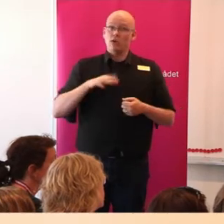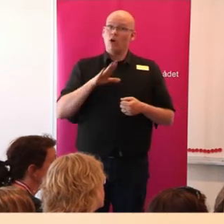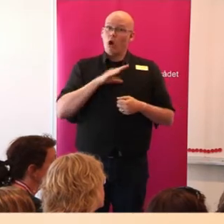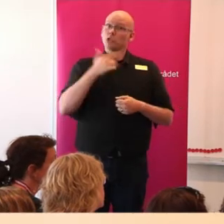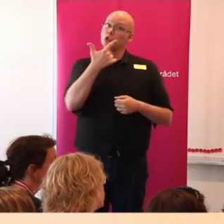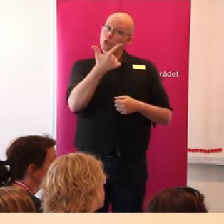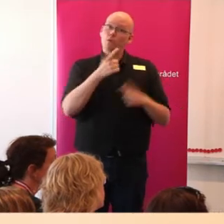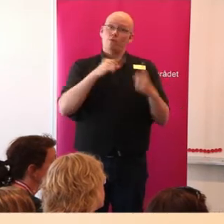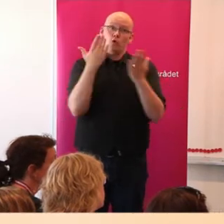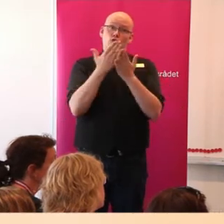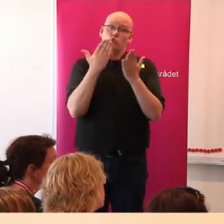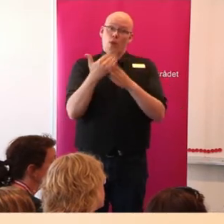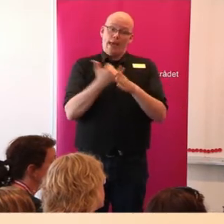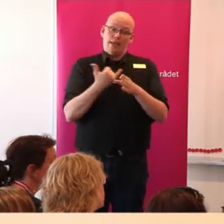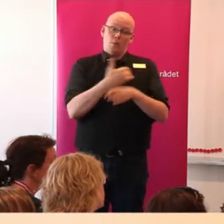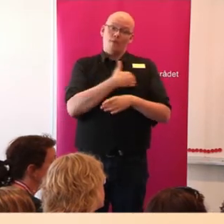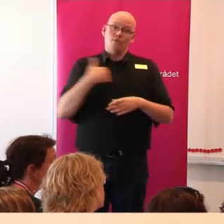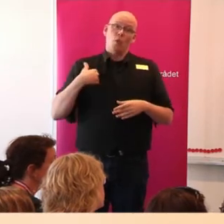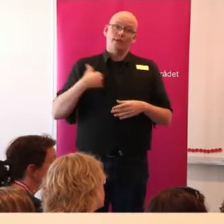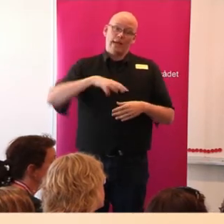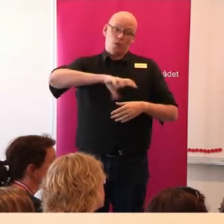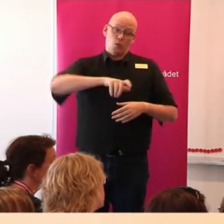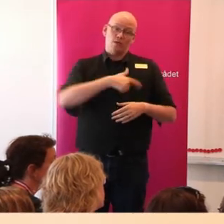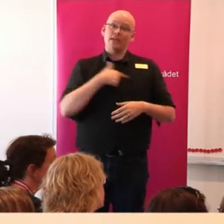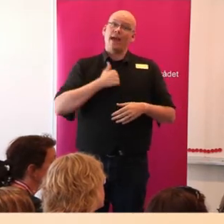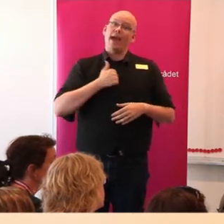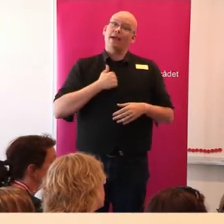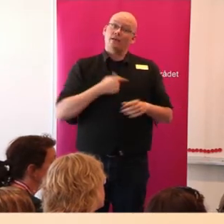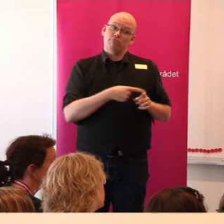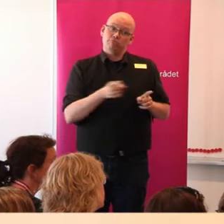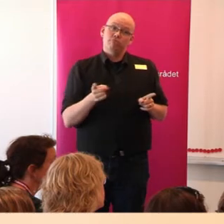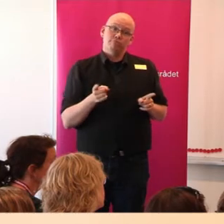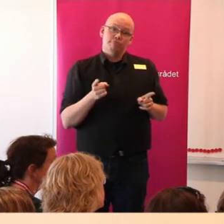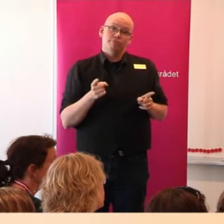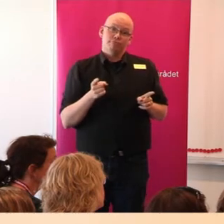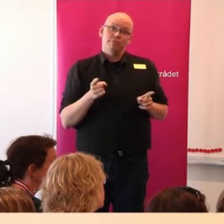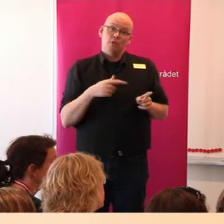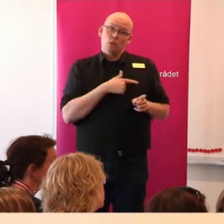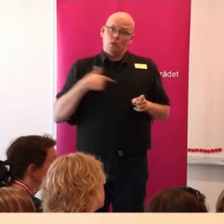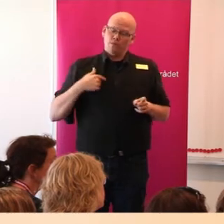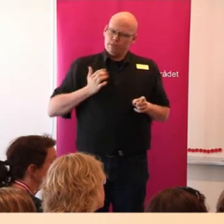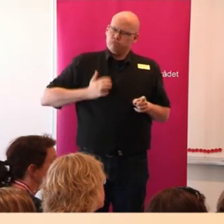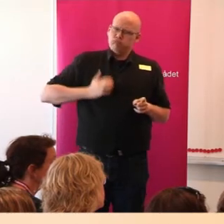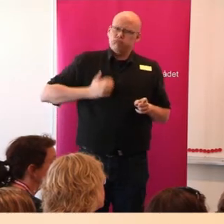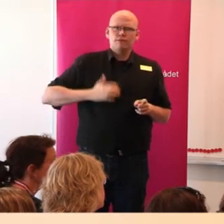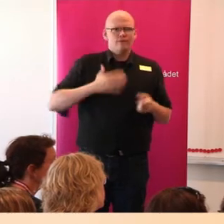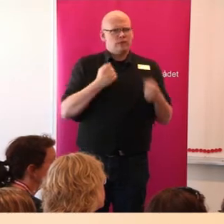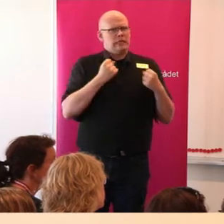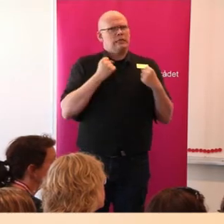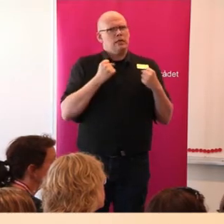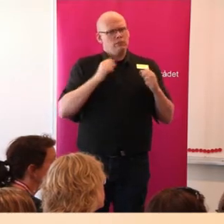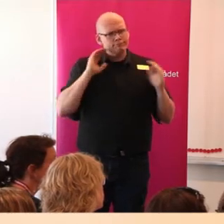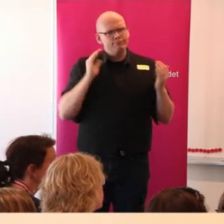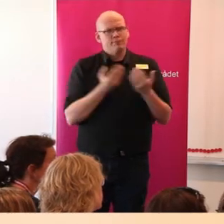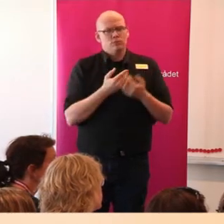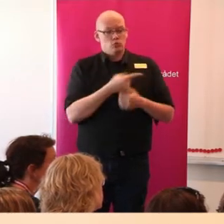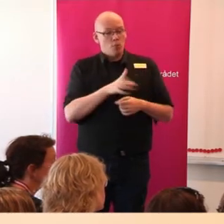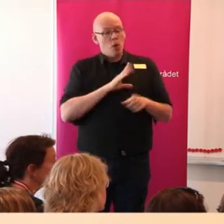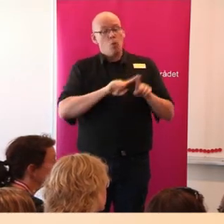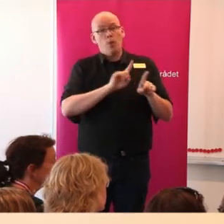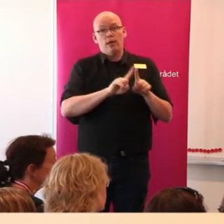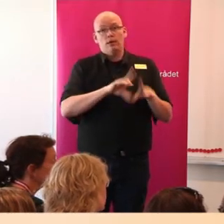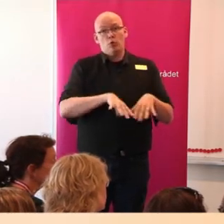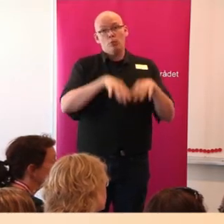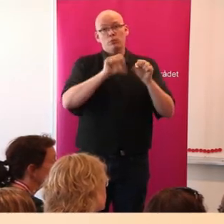folkhögskolor i vår region som vi äger. Så att vi är ju huvudman för dem. Och de har sinsemellan olika uppdrag och är